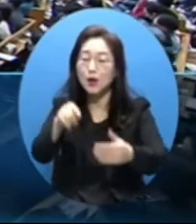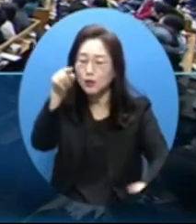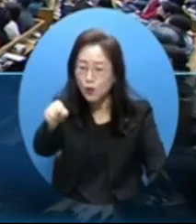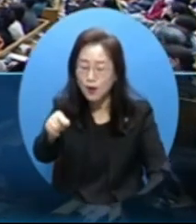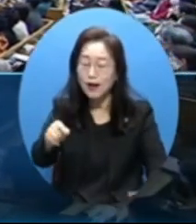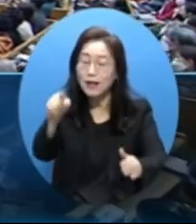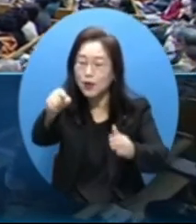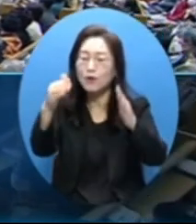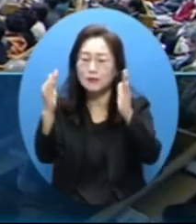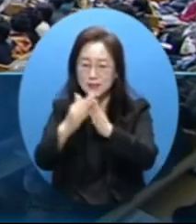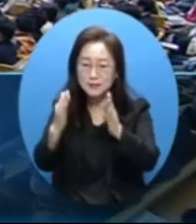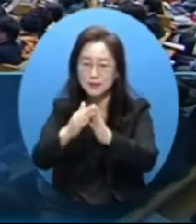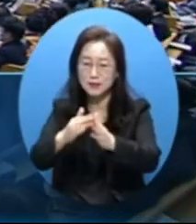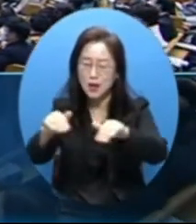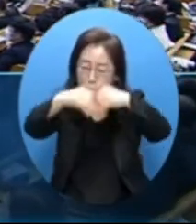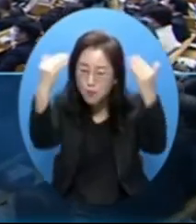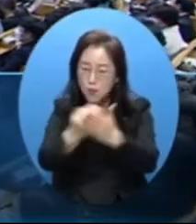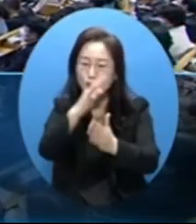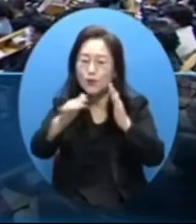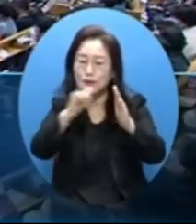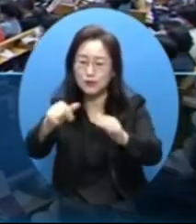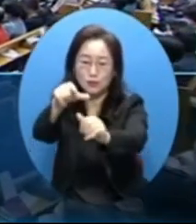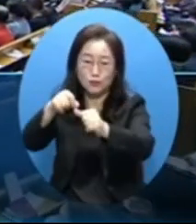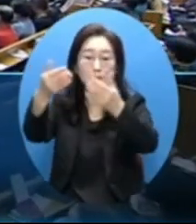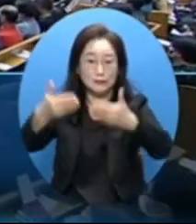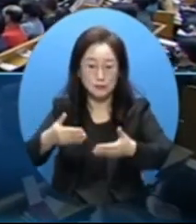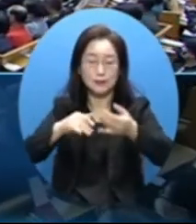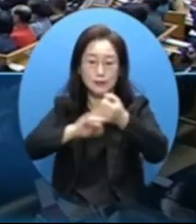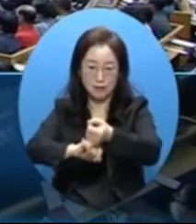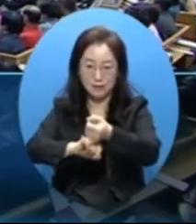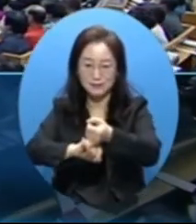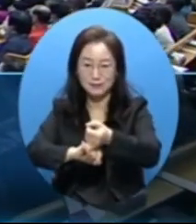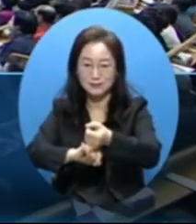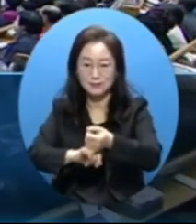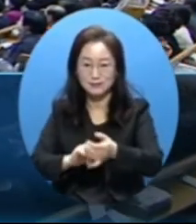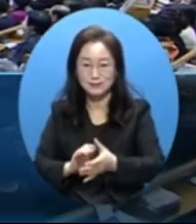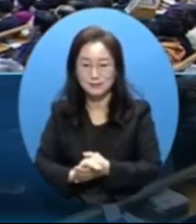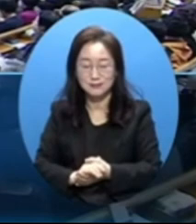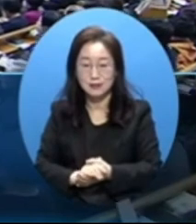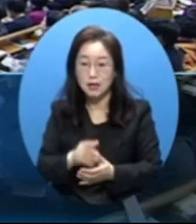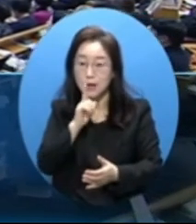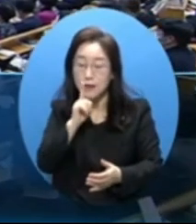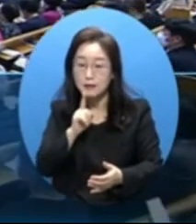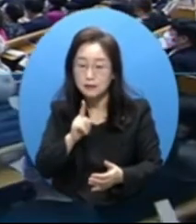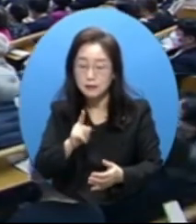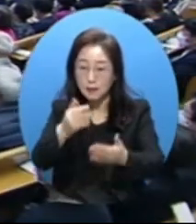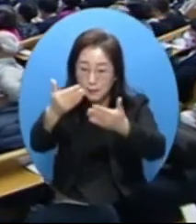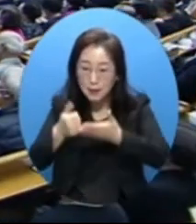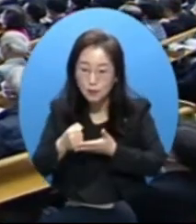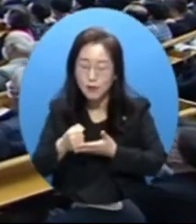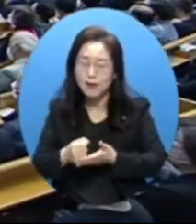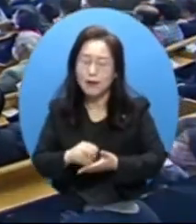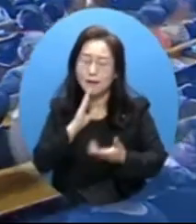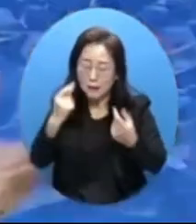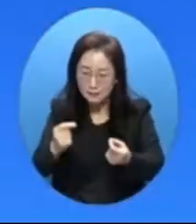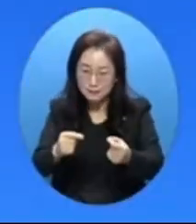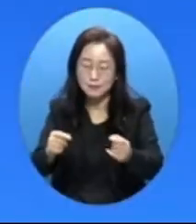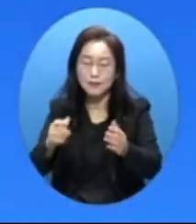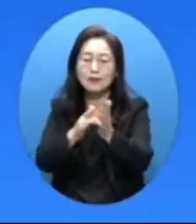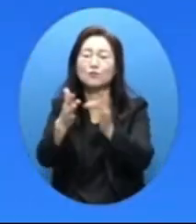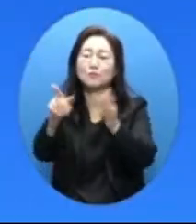너와네 집이 너의 온 가족이 구원을 받으리라 그 말씀을 받고 그 예수를 믿고 온